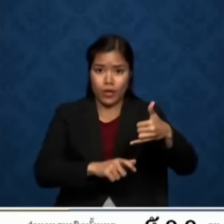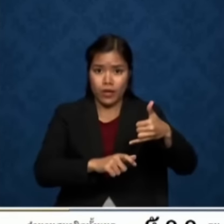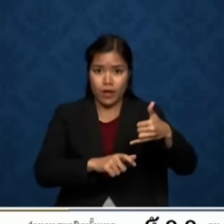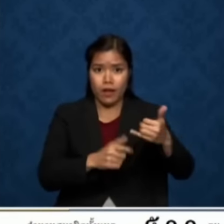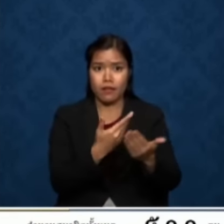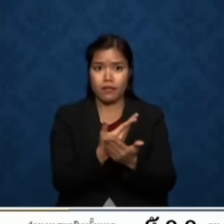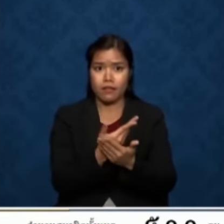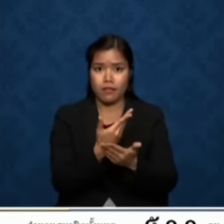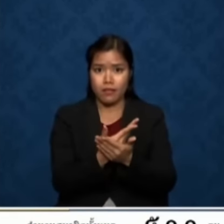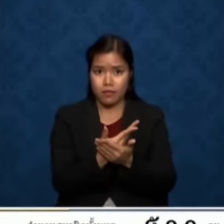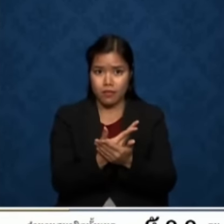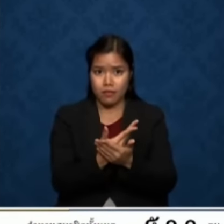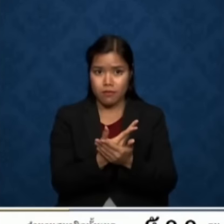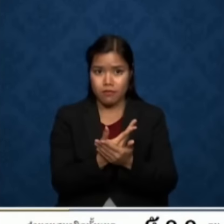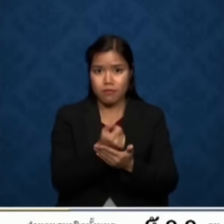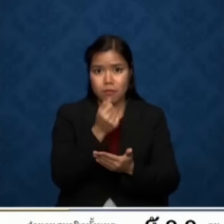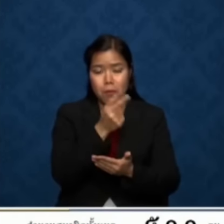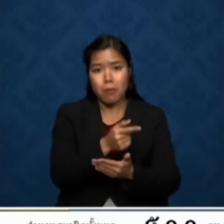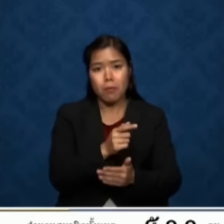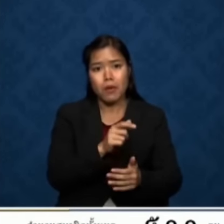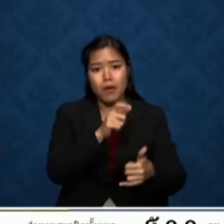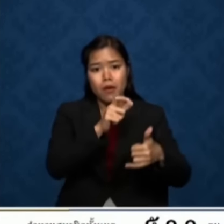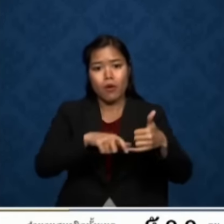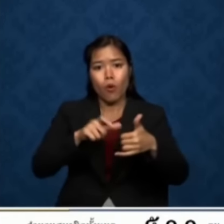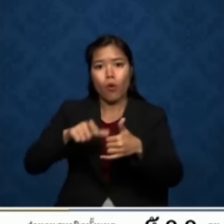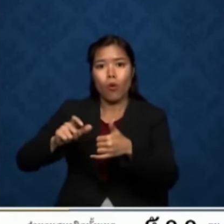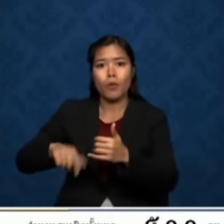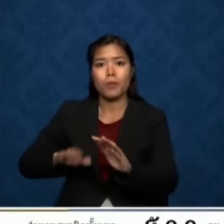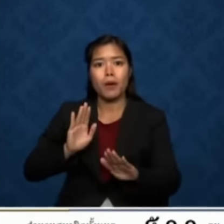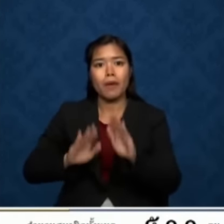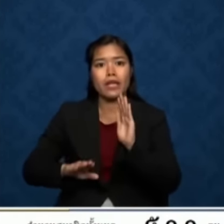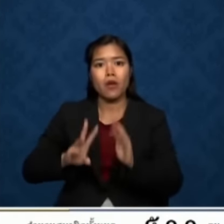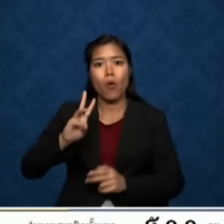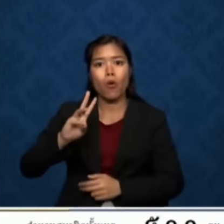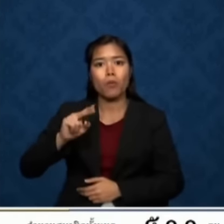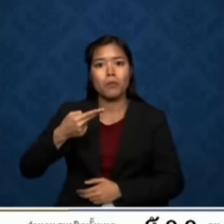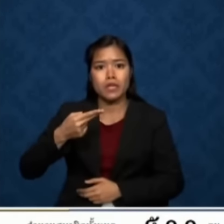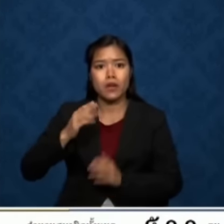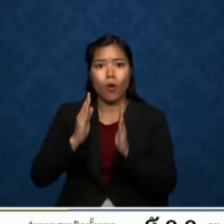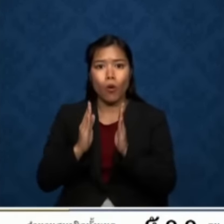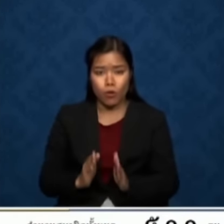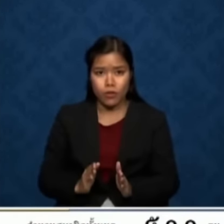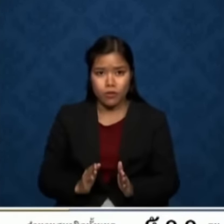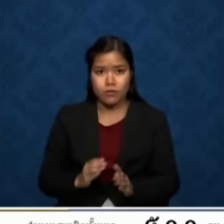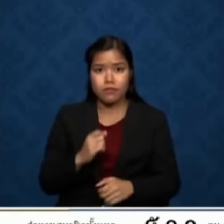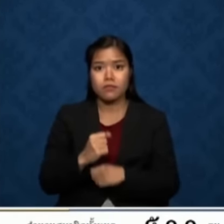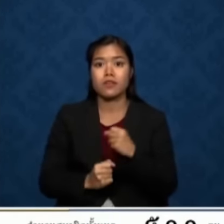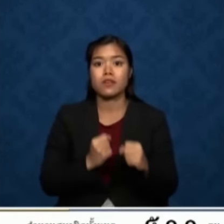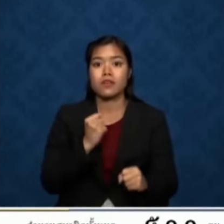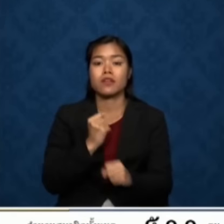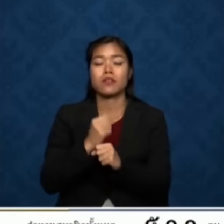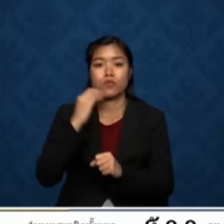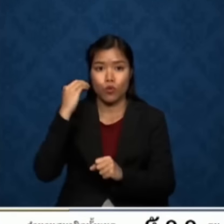ล่านี้เกือบ 60,000 คนต่อปีเขาการศึกษาต่ำ